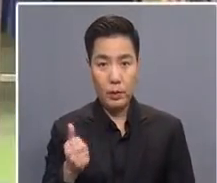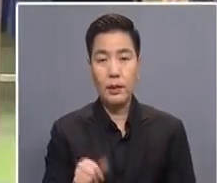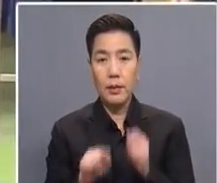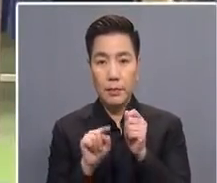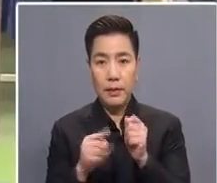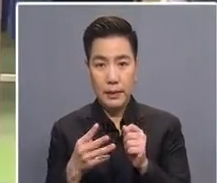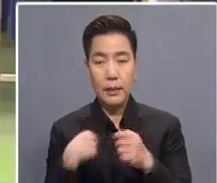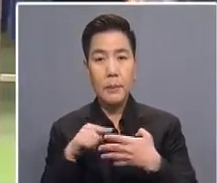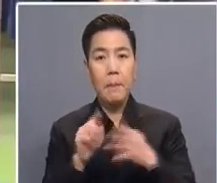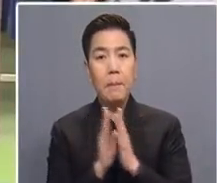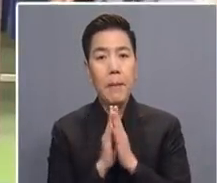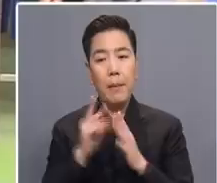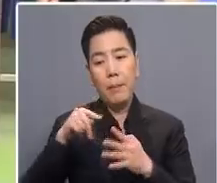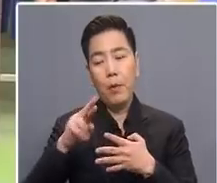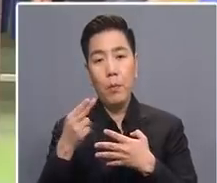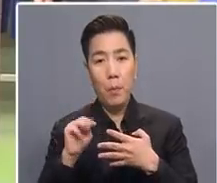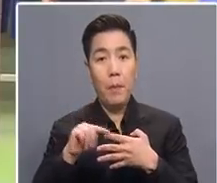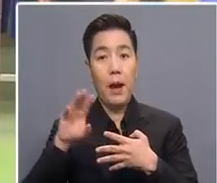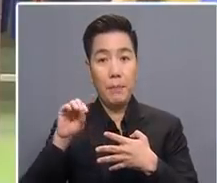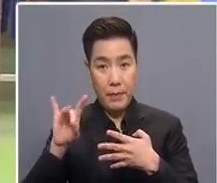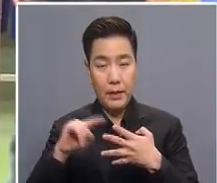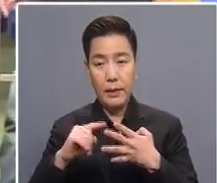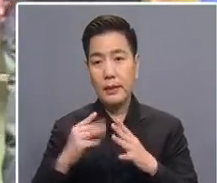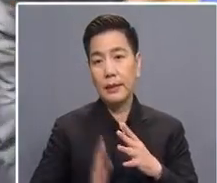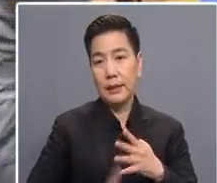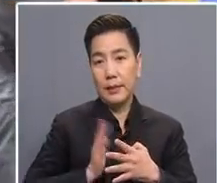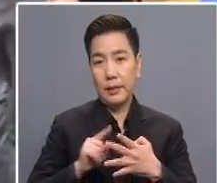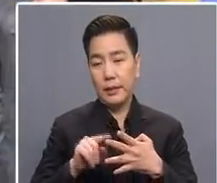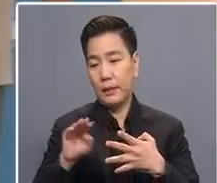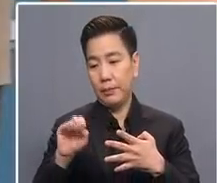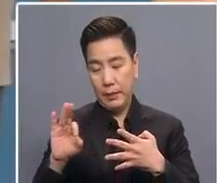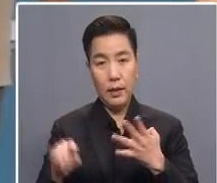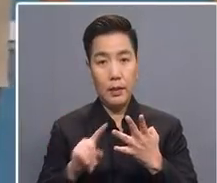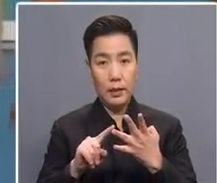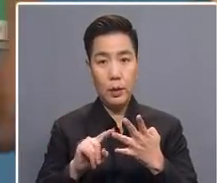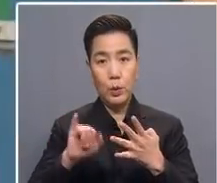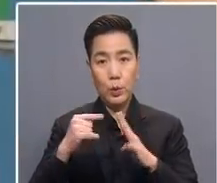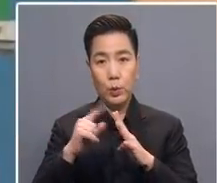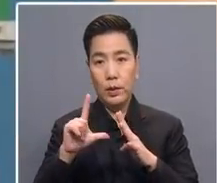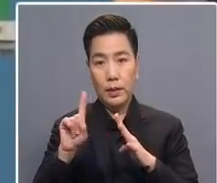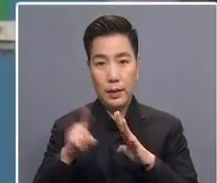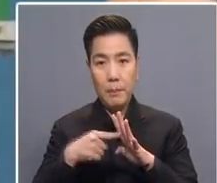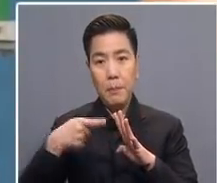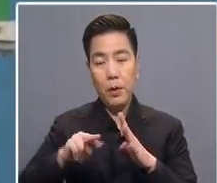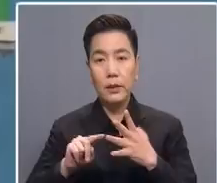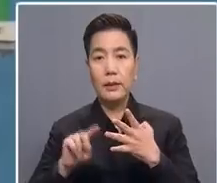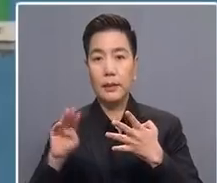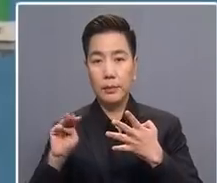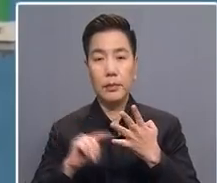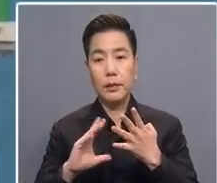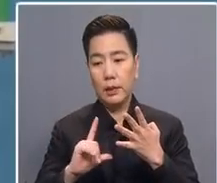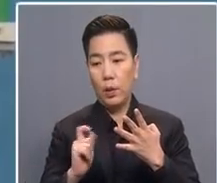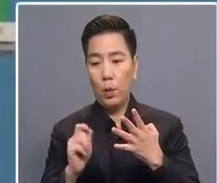ประกอบด้วยอำเภอพระพรหม58หน่วยเลือกตั้งอำเภอเฉลิมพระเกียรติ49หน่วยเลือกตั้งอำเภอจุฬาภรณ์40หน่วยเลือกตั้งและอำเภอฉอว